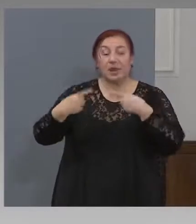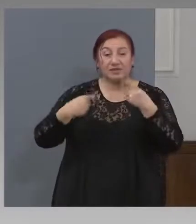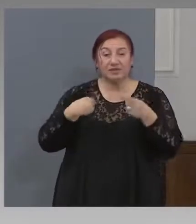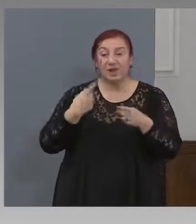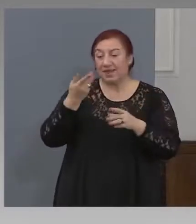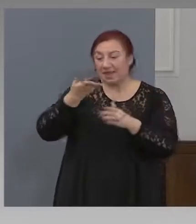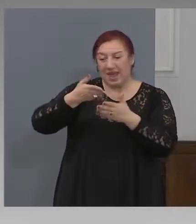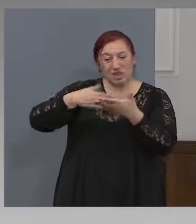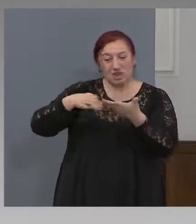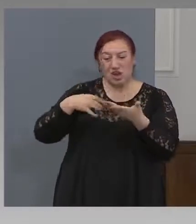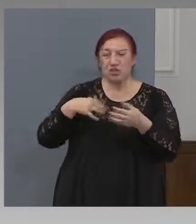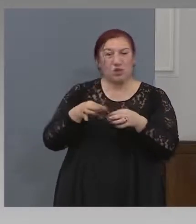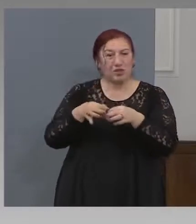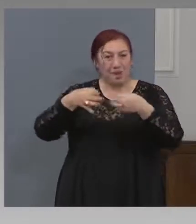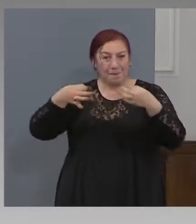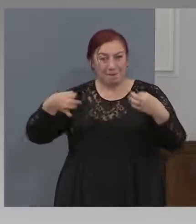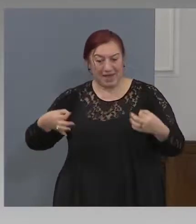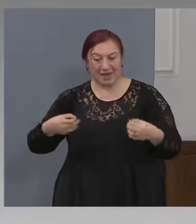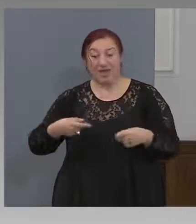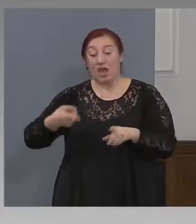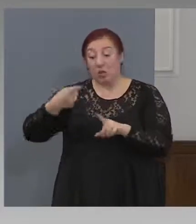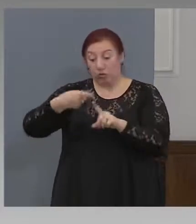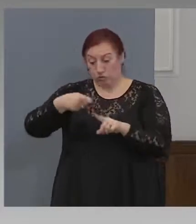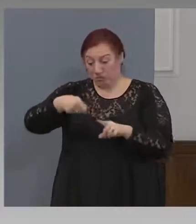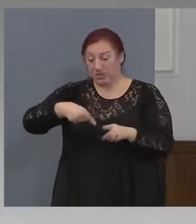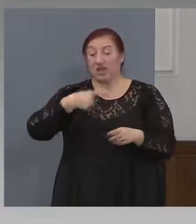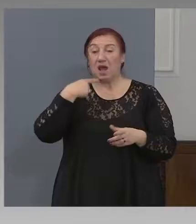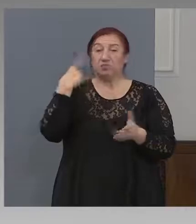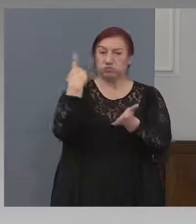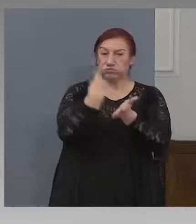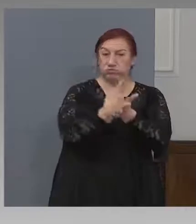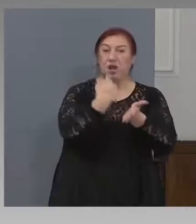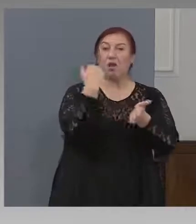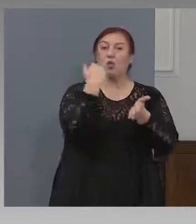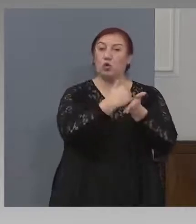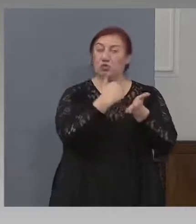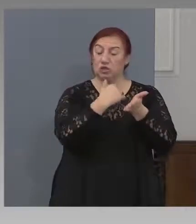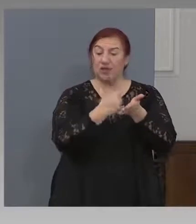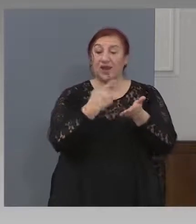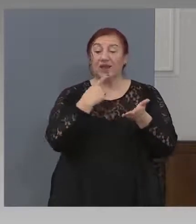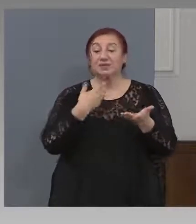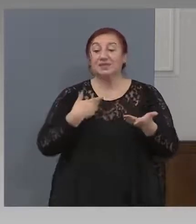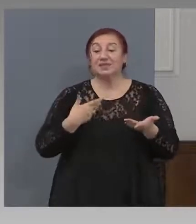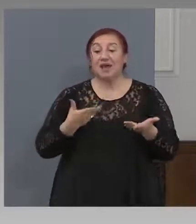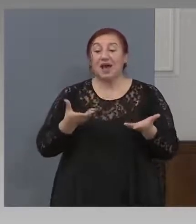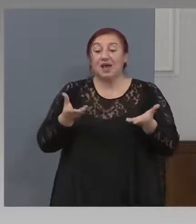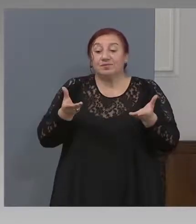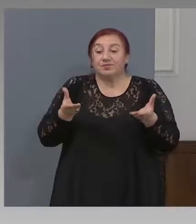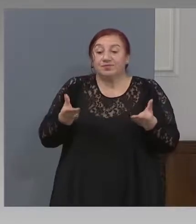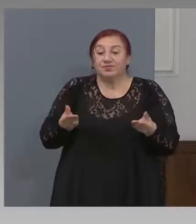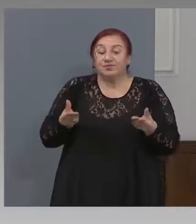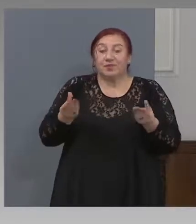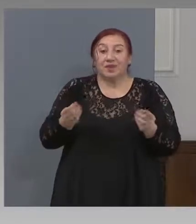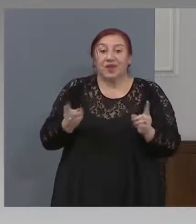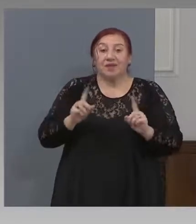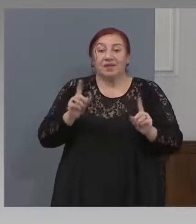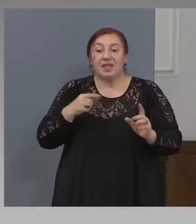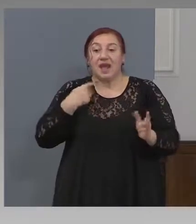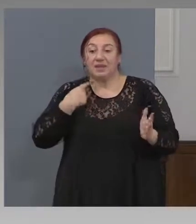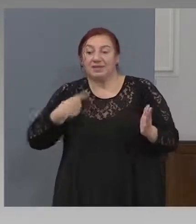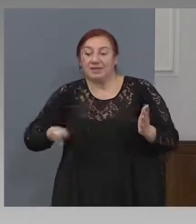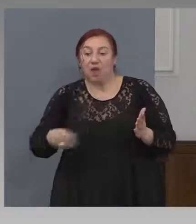вземаме, включително и постановлението, което коментираме, е именно за смекчаване ударите от